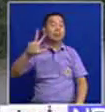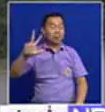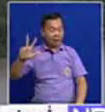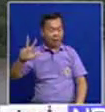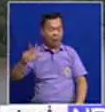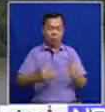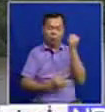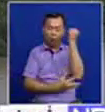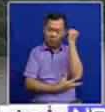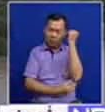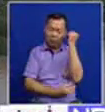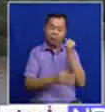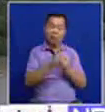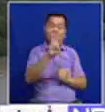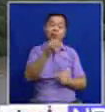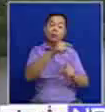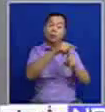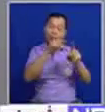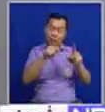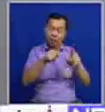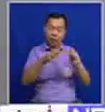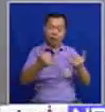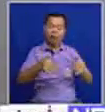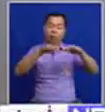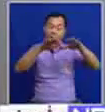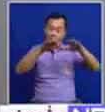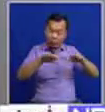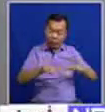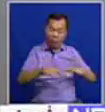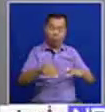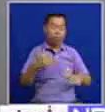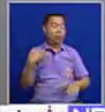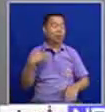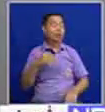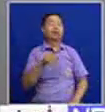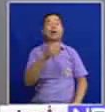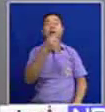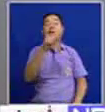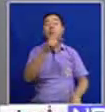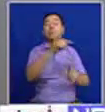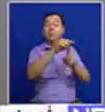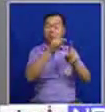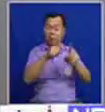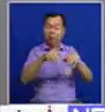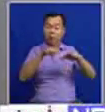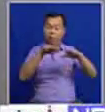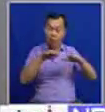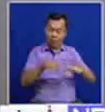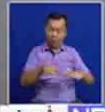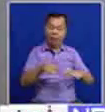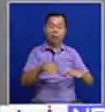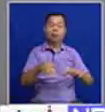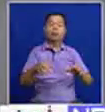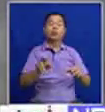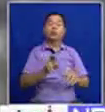ละ40เหลือเพียงร้อยละ10จึงถือว่ามีบทบาทในการนำหลักเศรษฐกิจพอเพียงมาใช้แก้ไขปัญหา